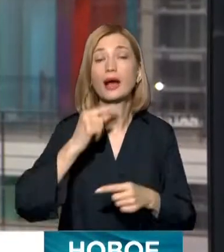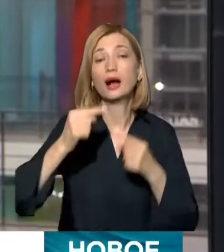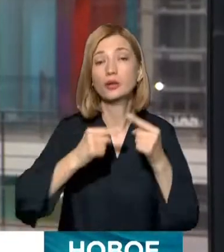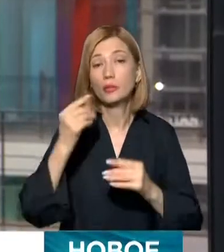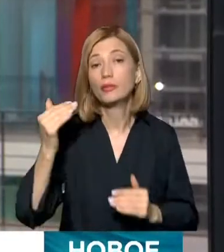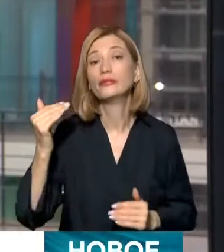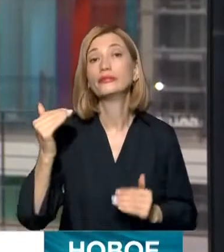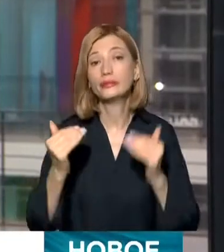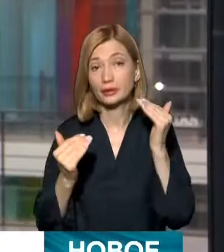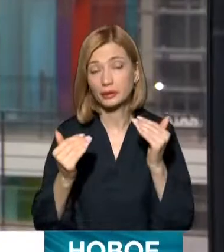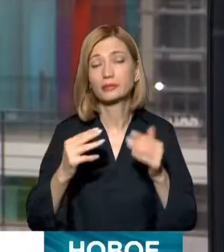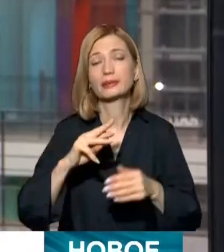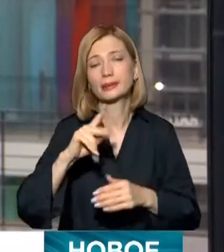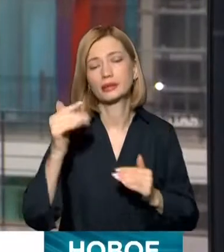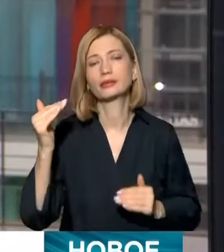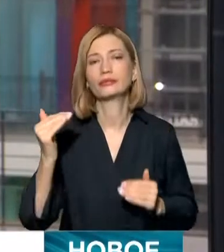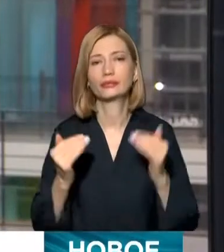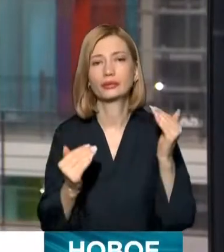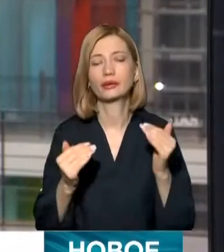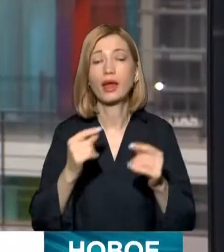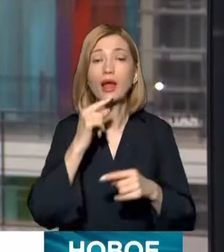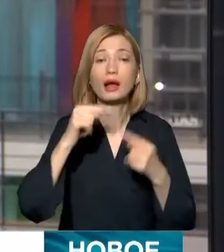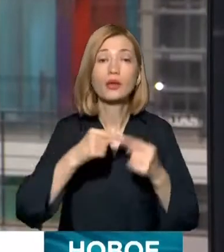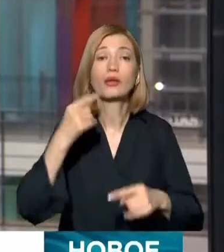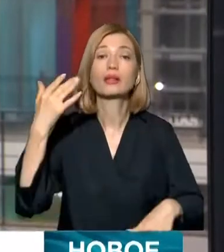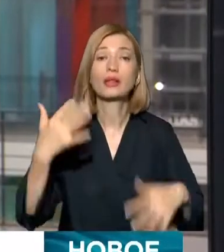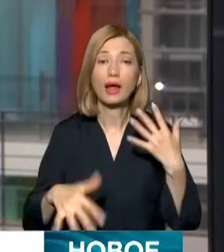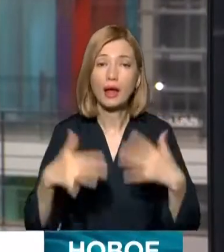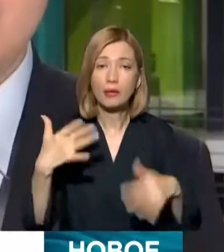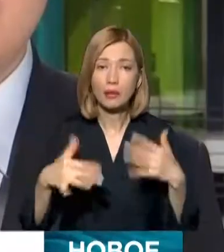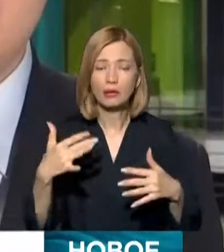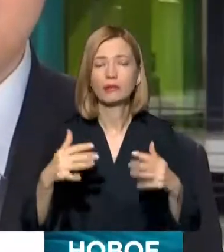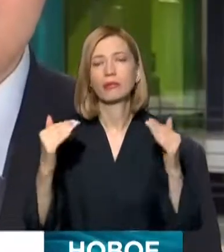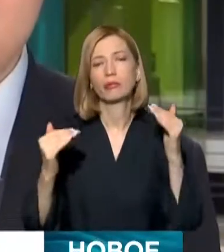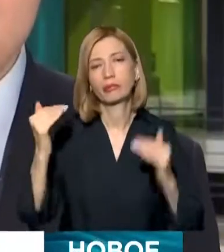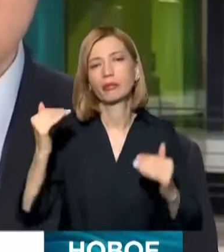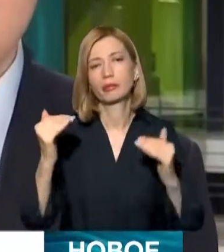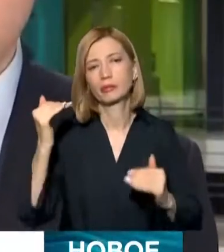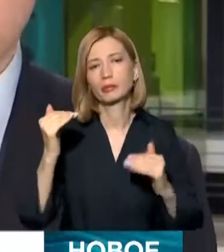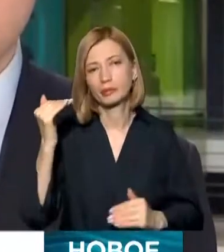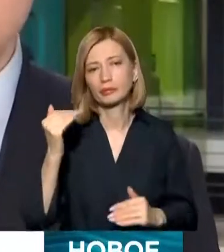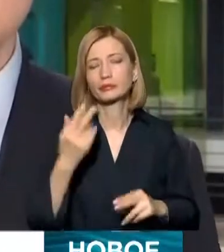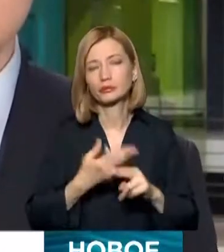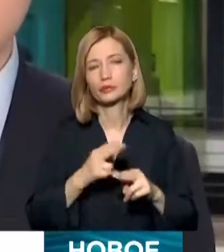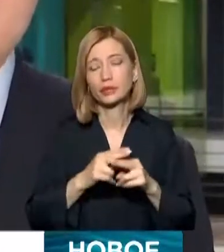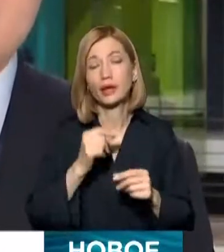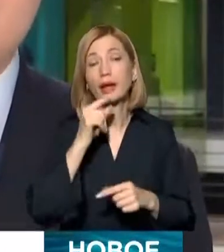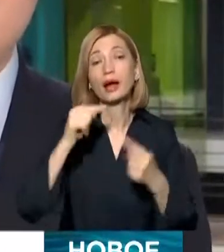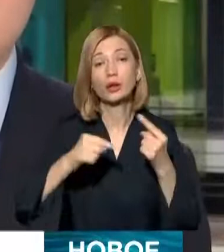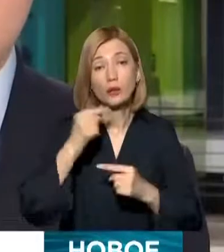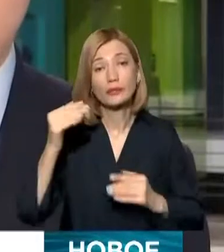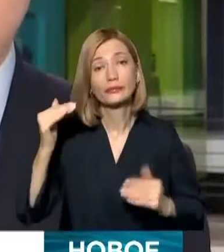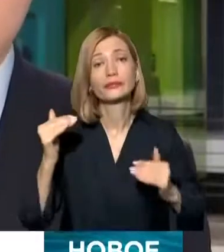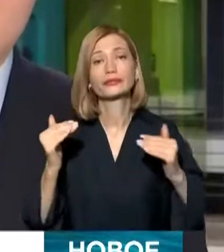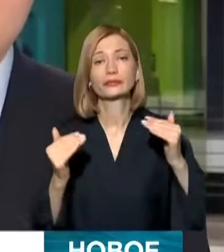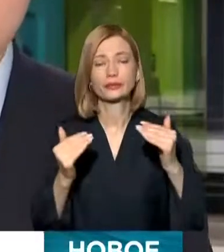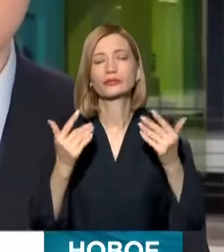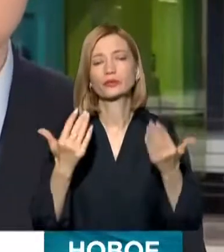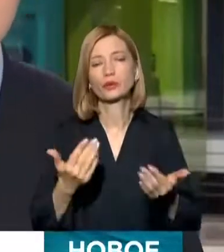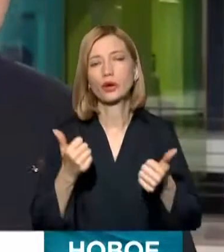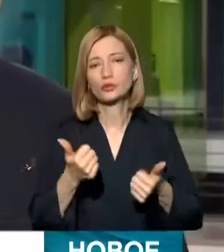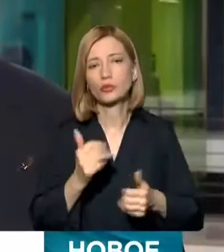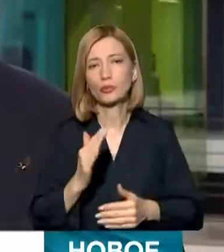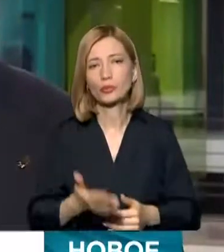страны. Вот у нас экономика слабая, поэтому что не произойдет, для тенге это плохо. Поэтому надо просто экономику растить и заниматься этим каждый день. Алишер,